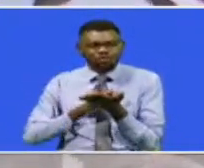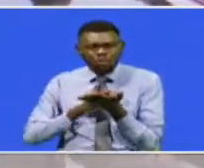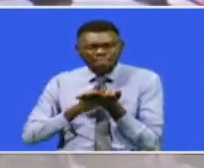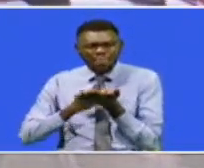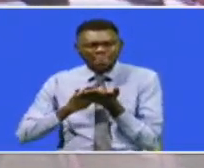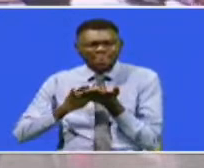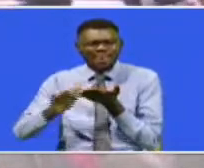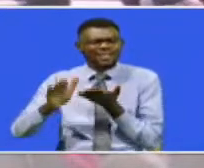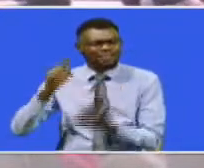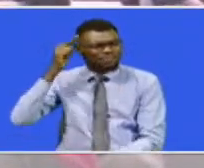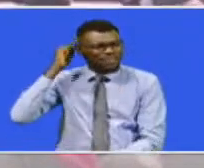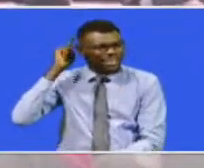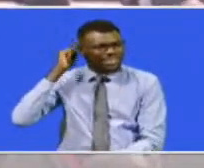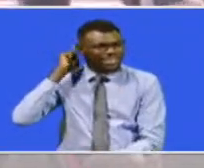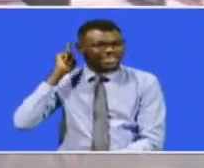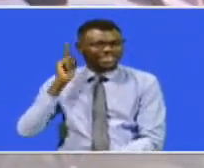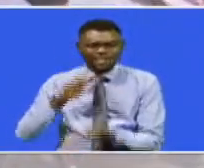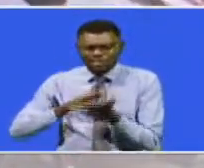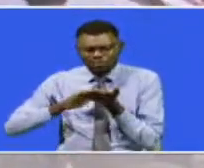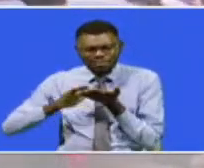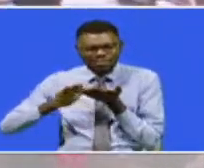Nyoka nyeusi.